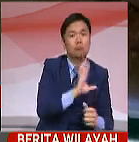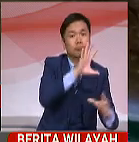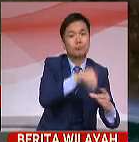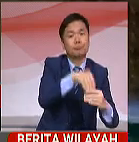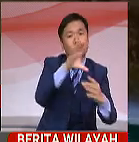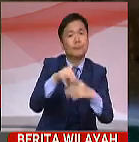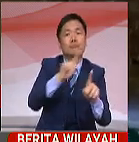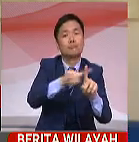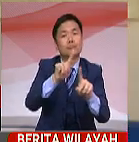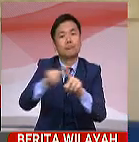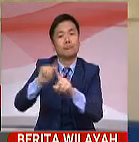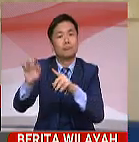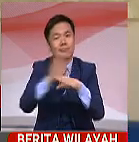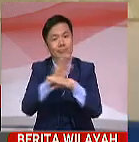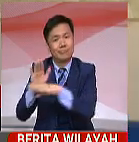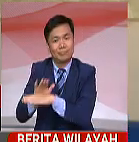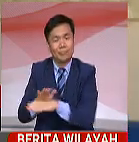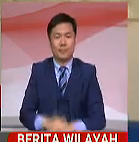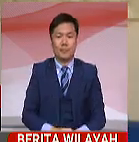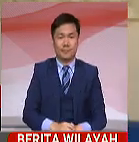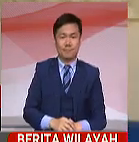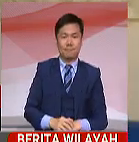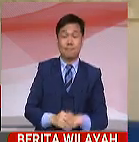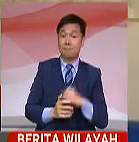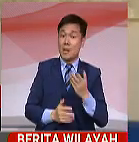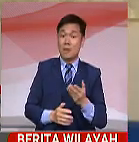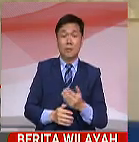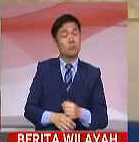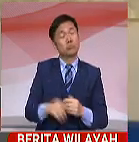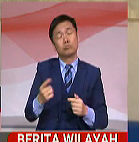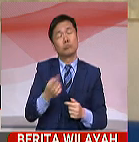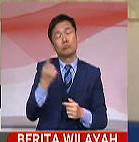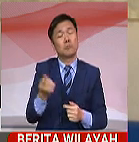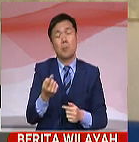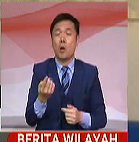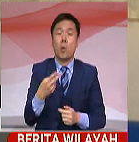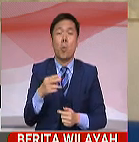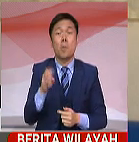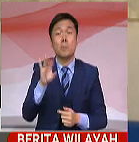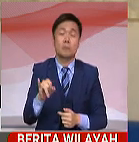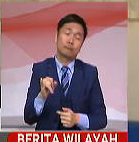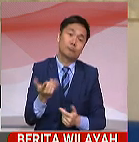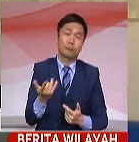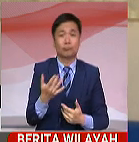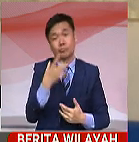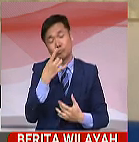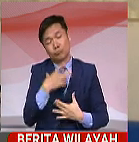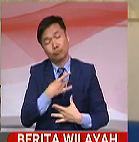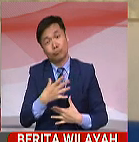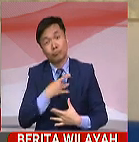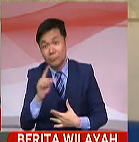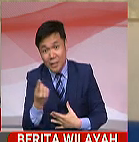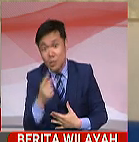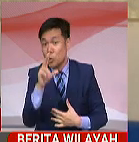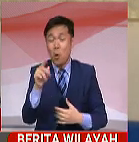saja bidang perniagaan. Bukan sekadar hobi. Siapa sangka sekarang ia mampu menjadikan pasangan